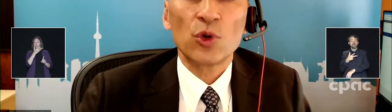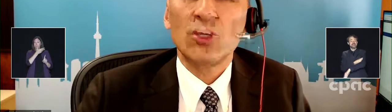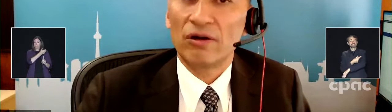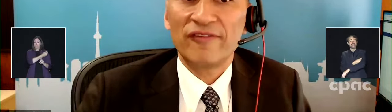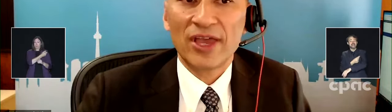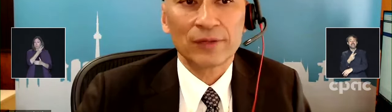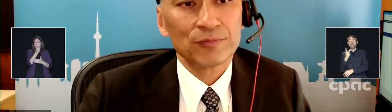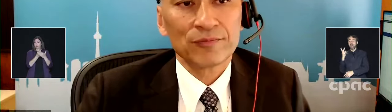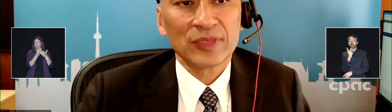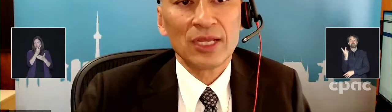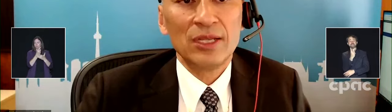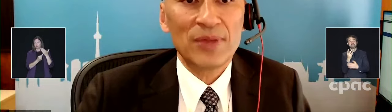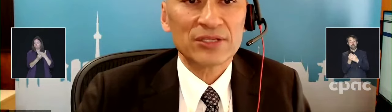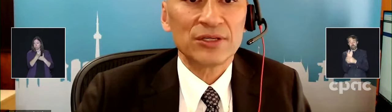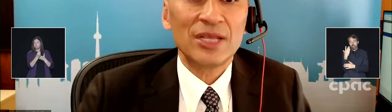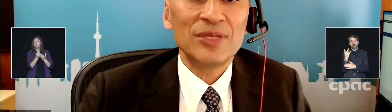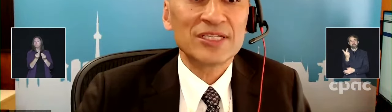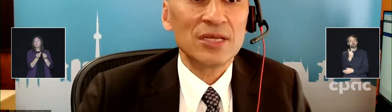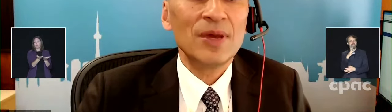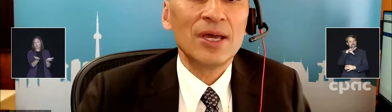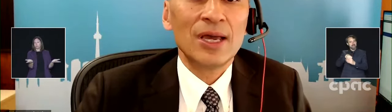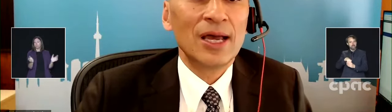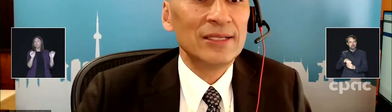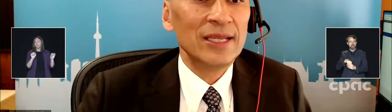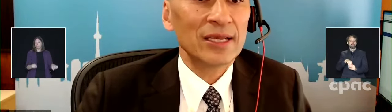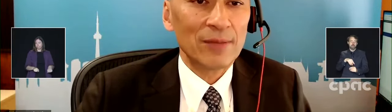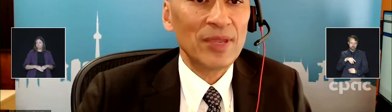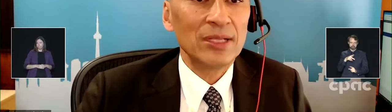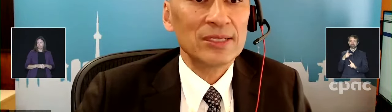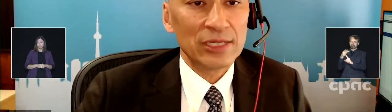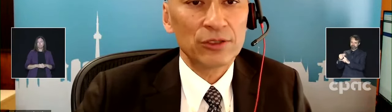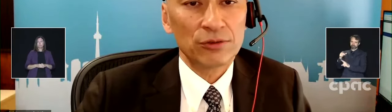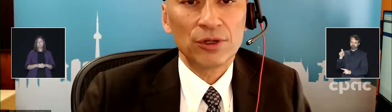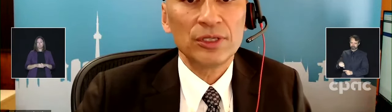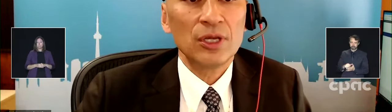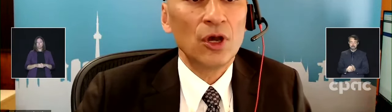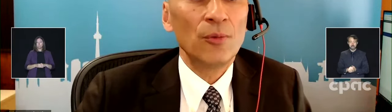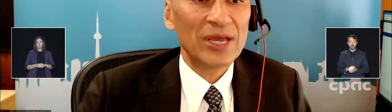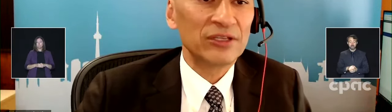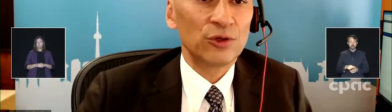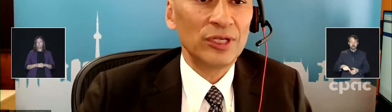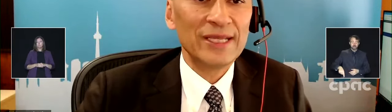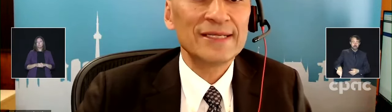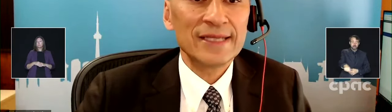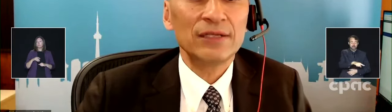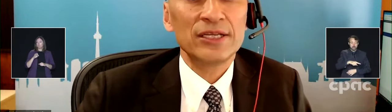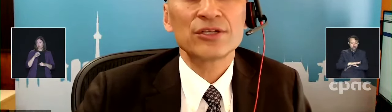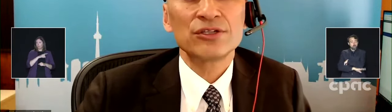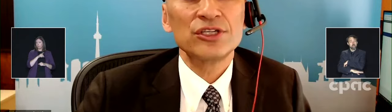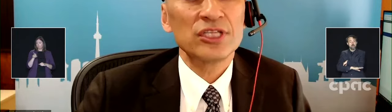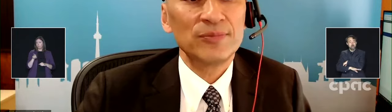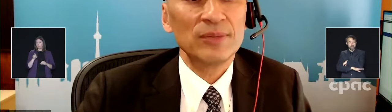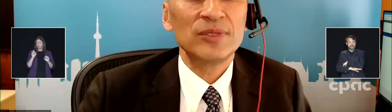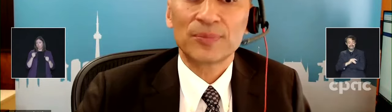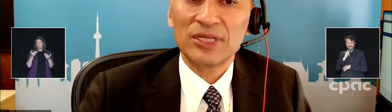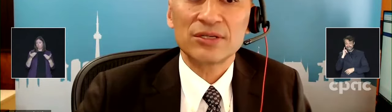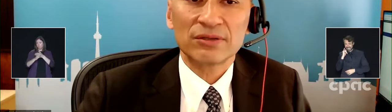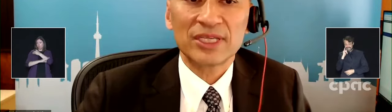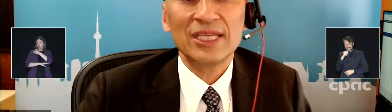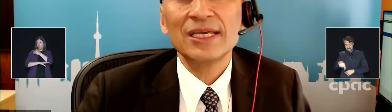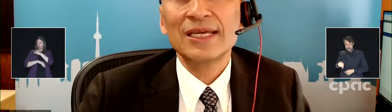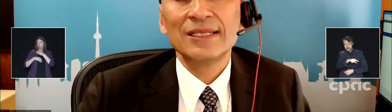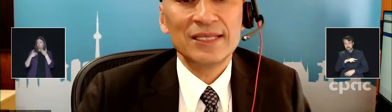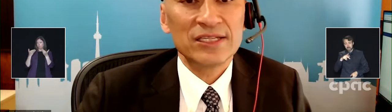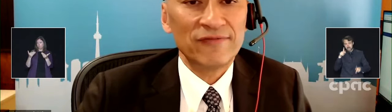leur soit offert. Les personnes admissibles à des rappels cet automne, en particulier celles qui sont susceptibles de